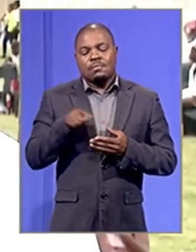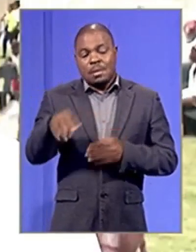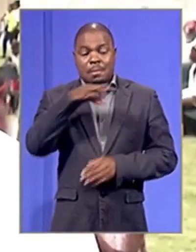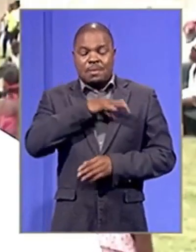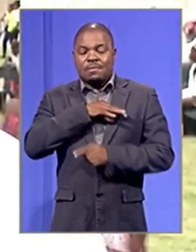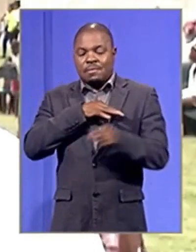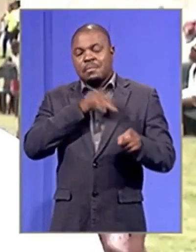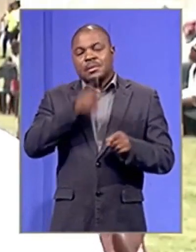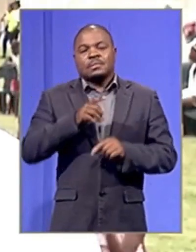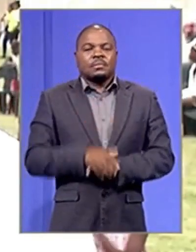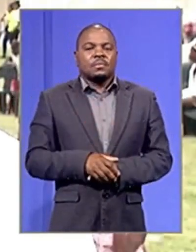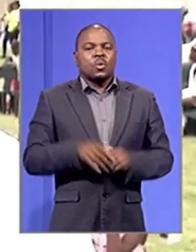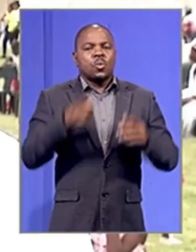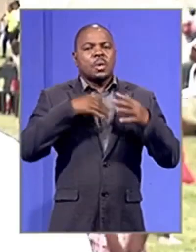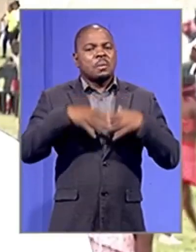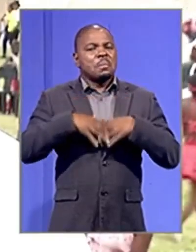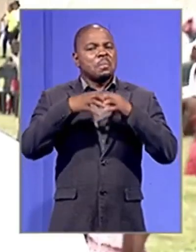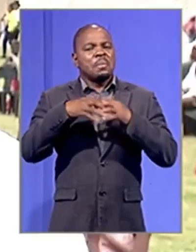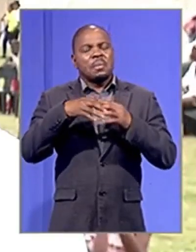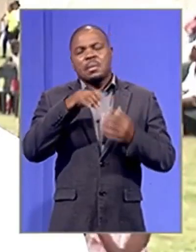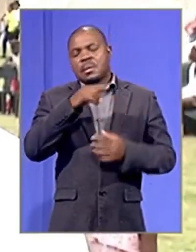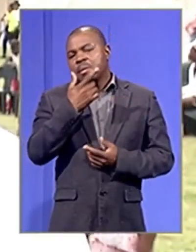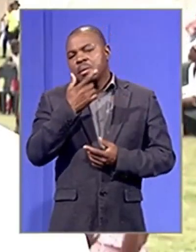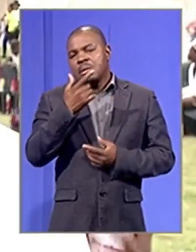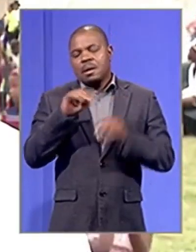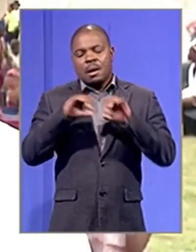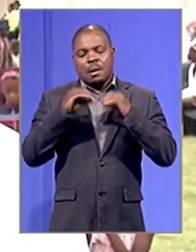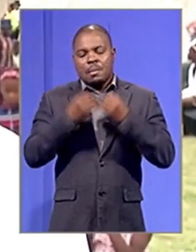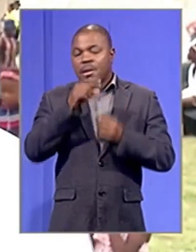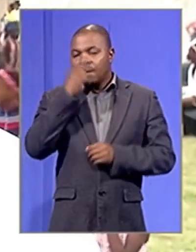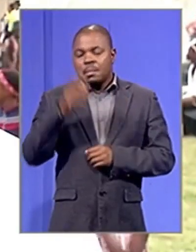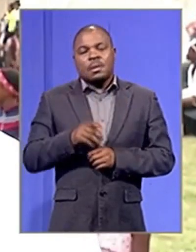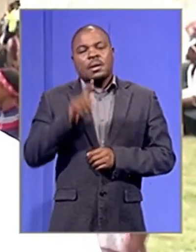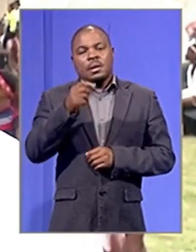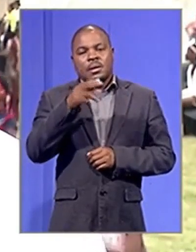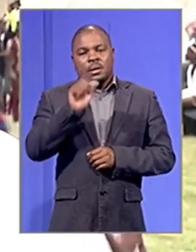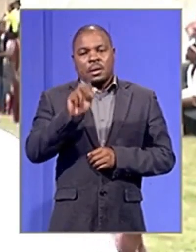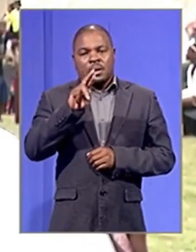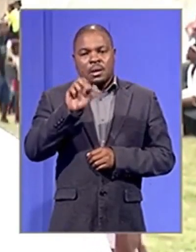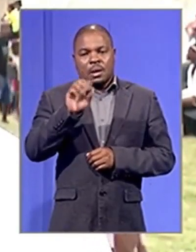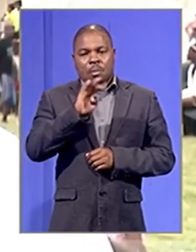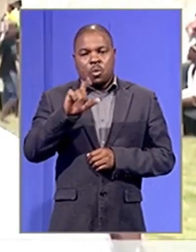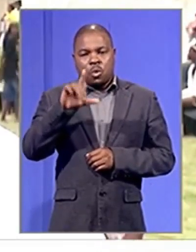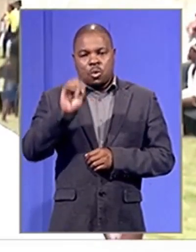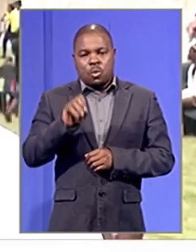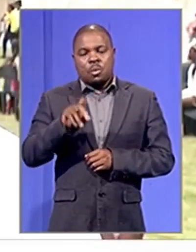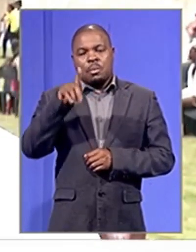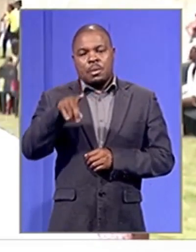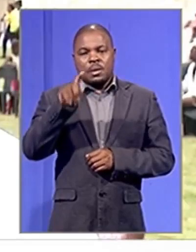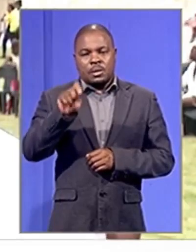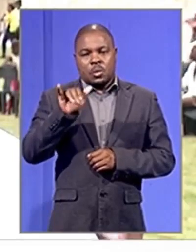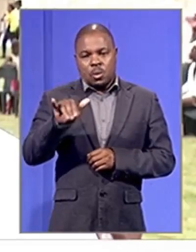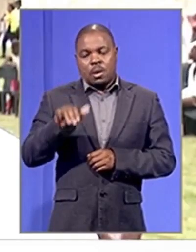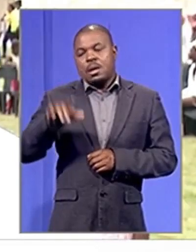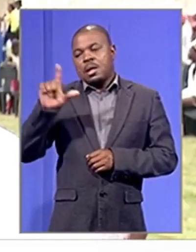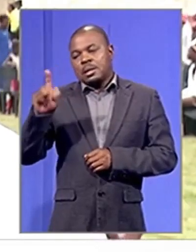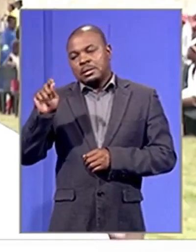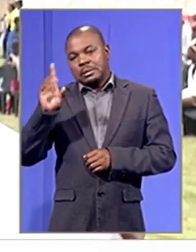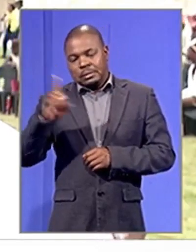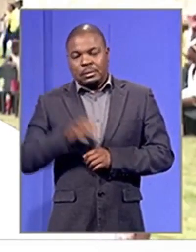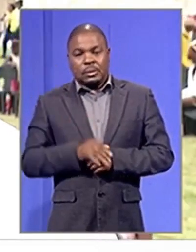tlhama company go tweng Tharabologo PTY Ltd e nne yona e tlhokomelang gore re dira bonnete ba